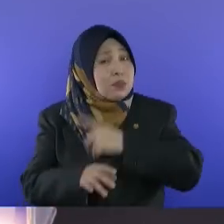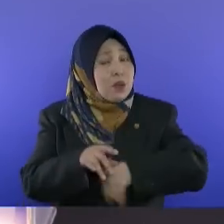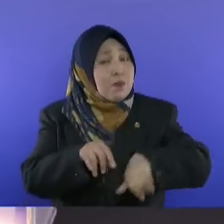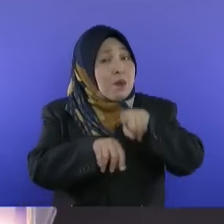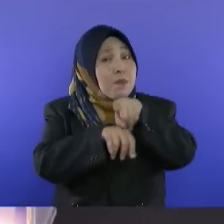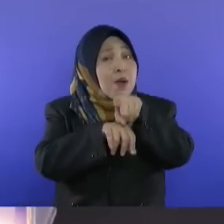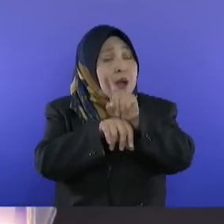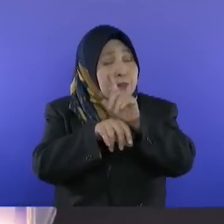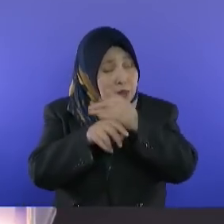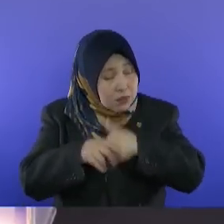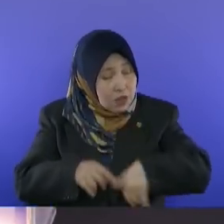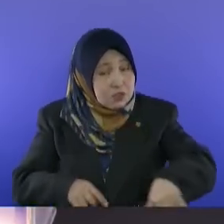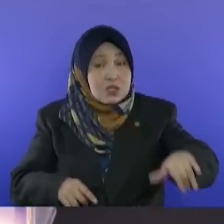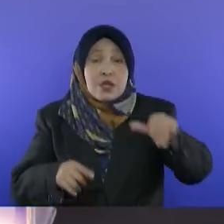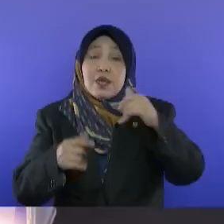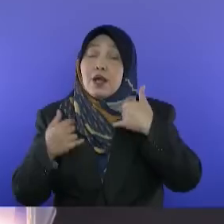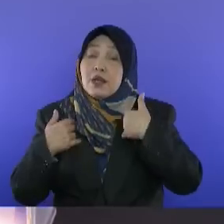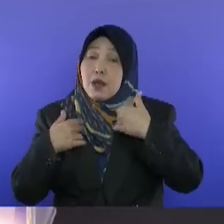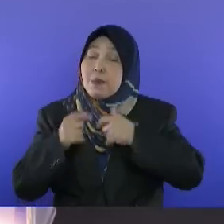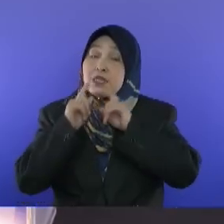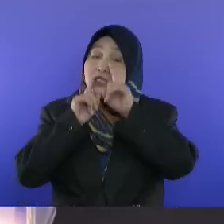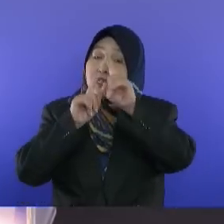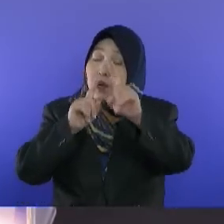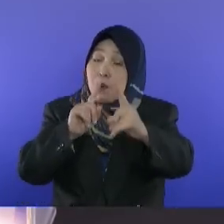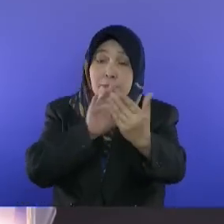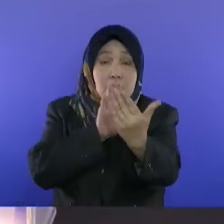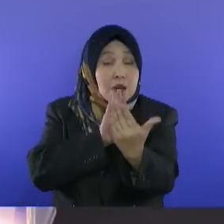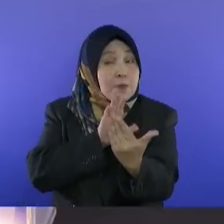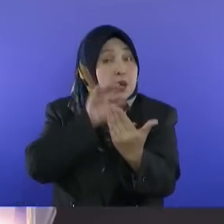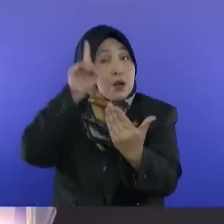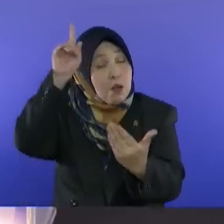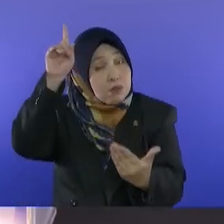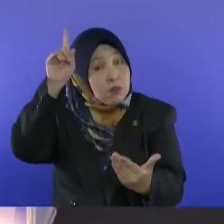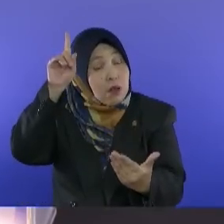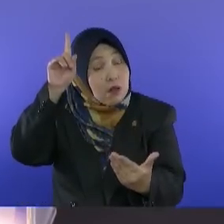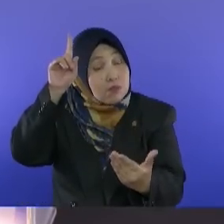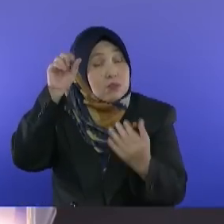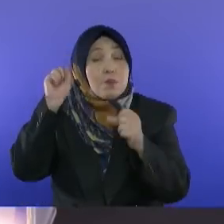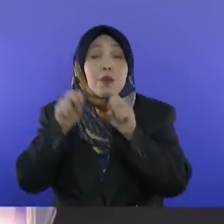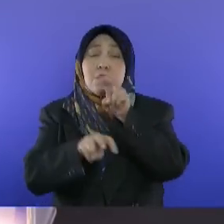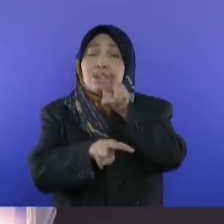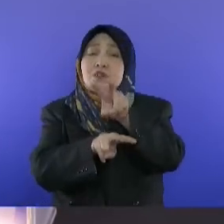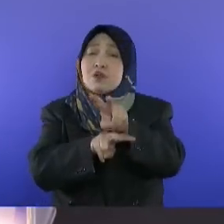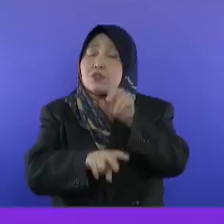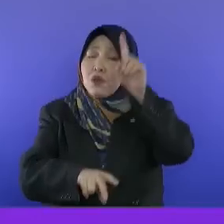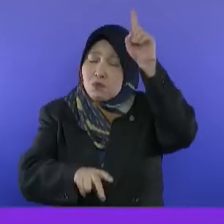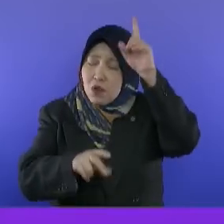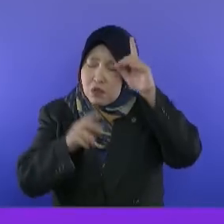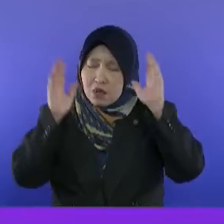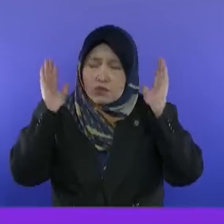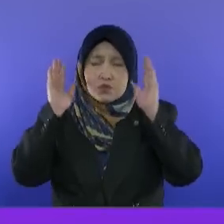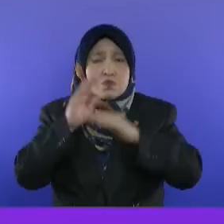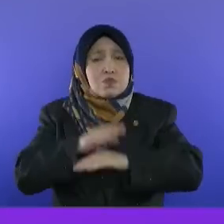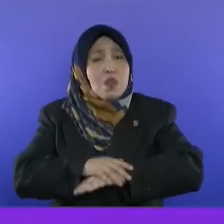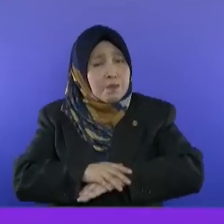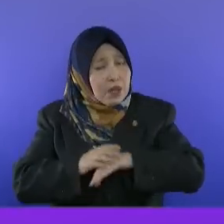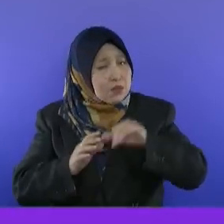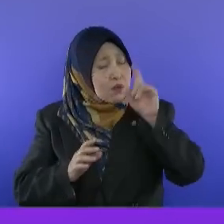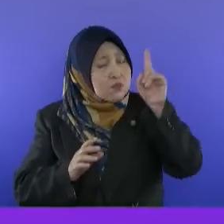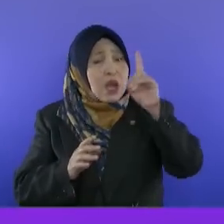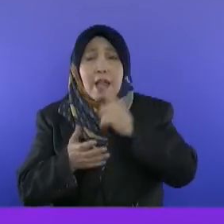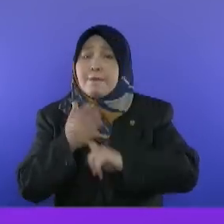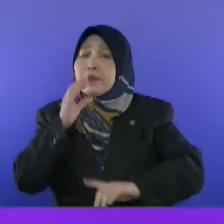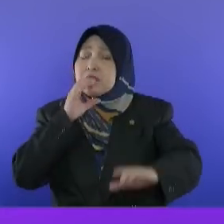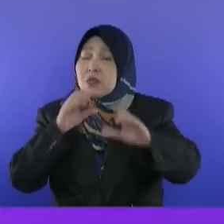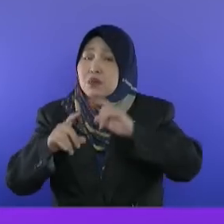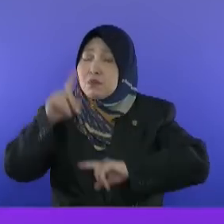akan menjawab di hadapan Allah nanti saya memang bersaksi Allah itu yang perlu disembah Maksudnya aku cakap